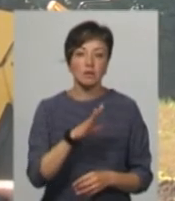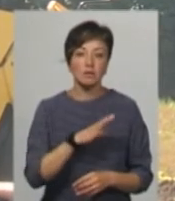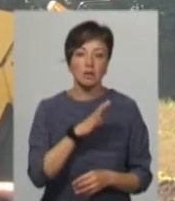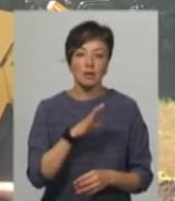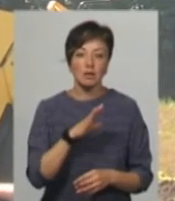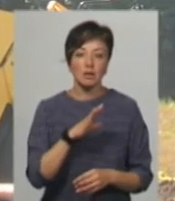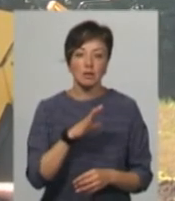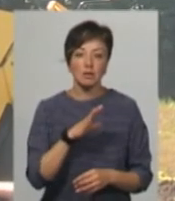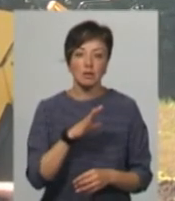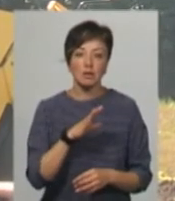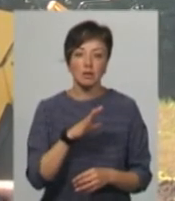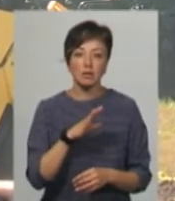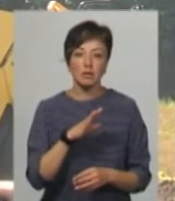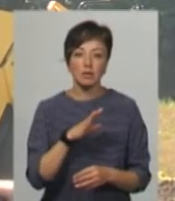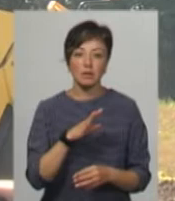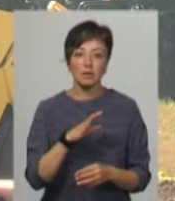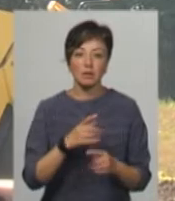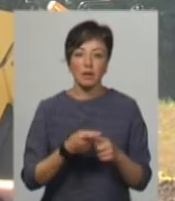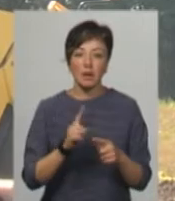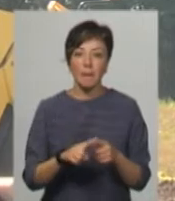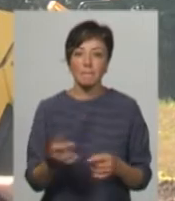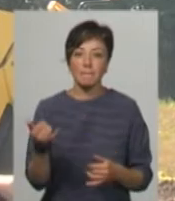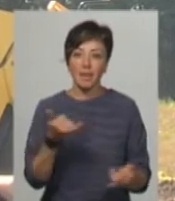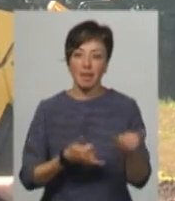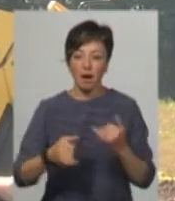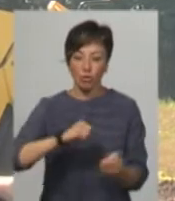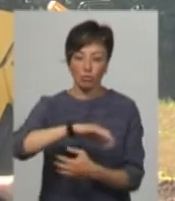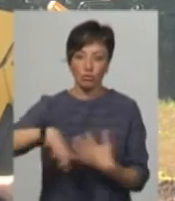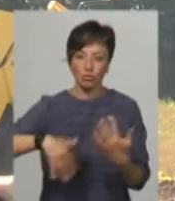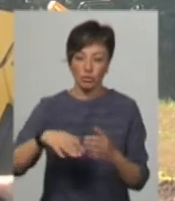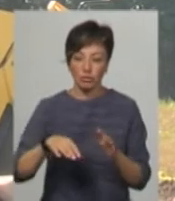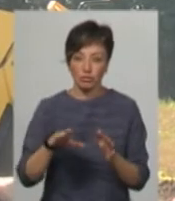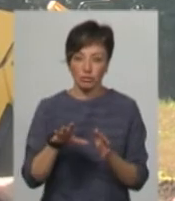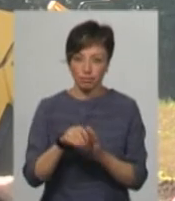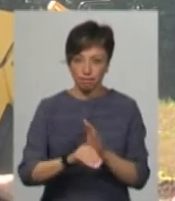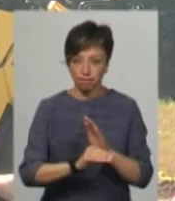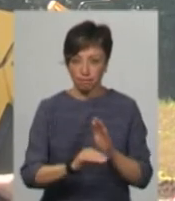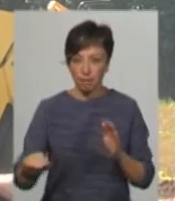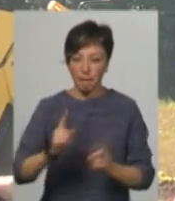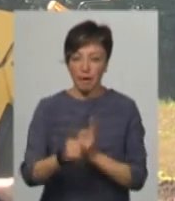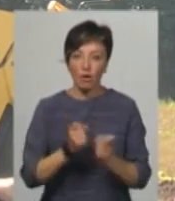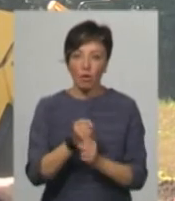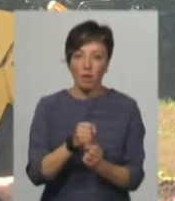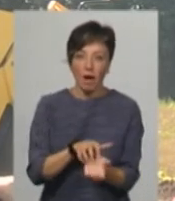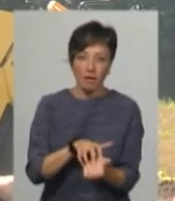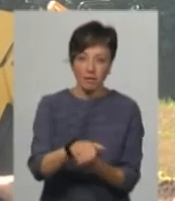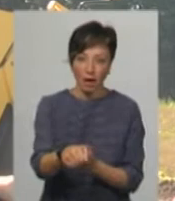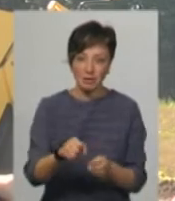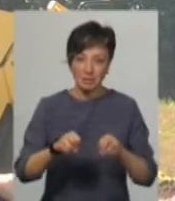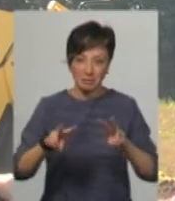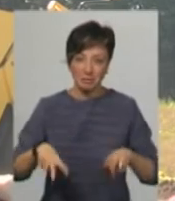використовувалось влаштування шару з органомінеральної суміші, з переробленого асфальту,